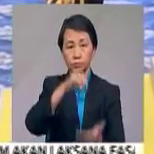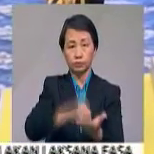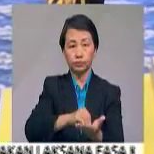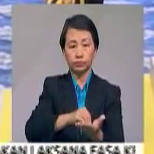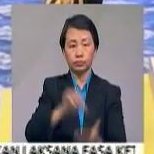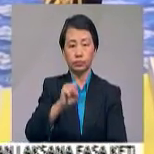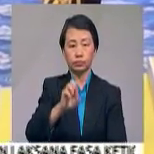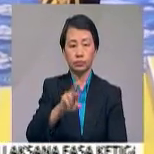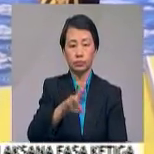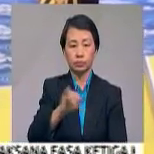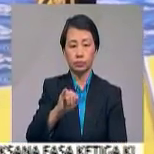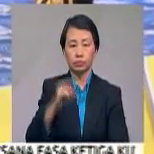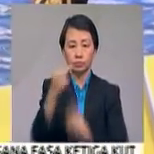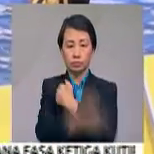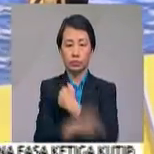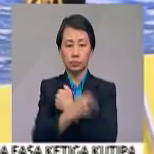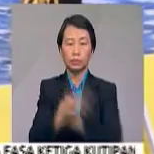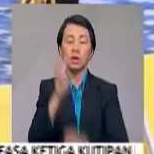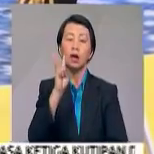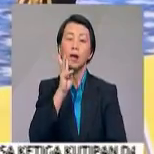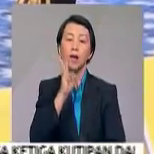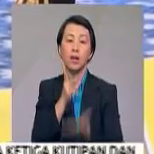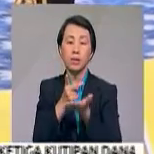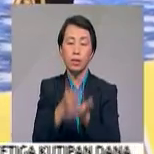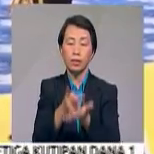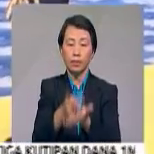Negeri, Air Keroh.